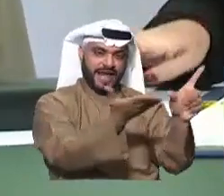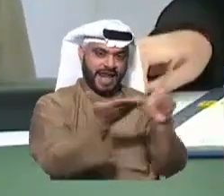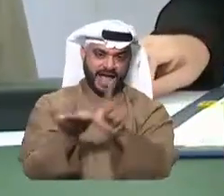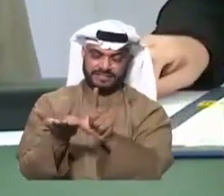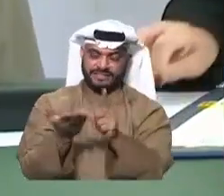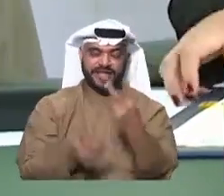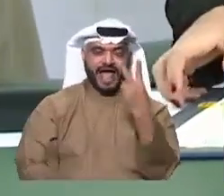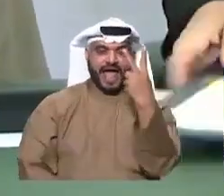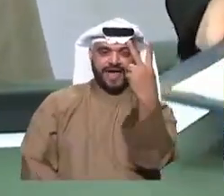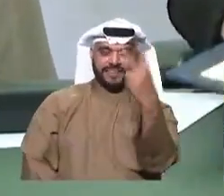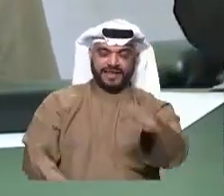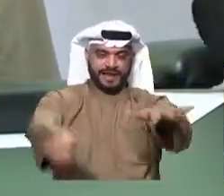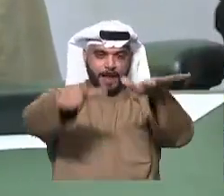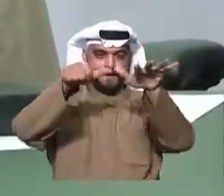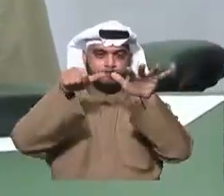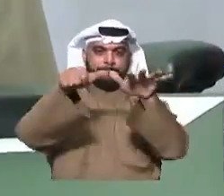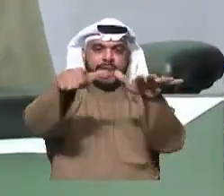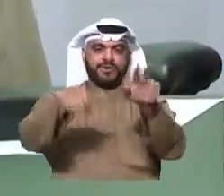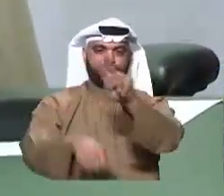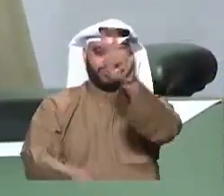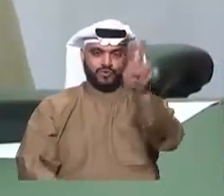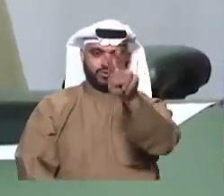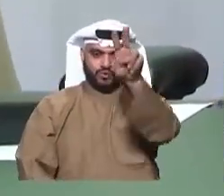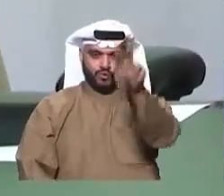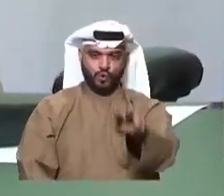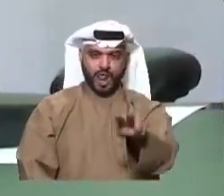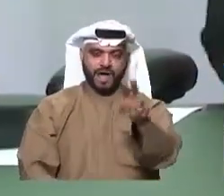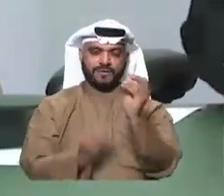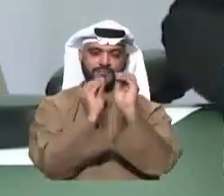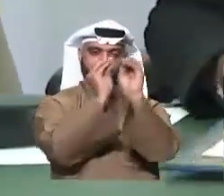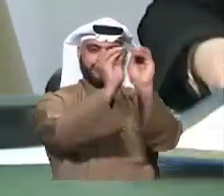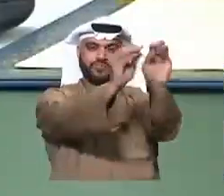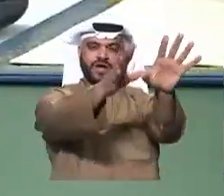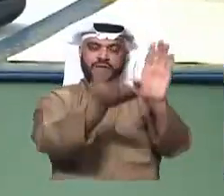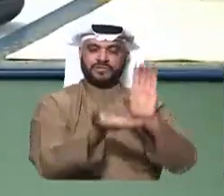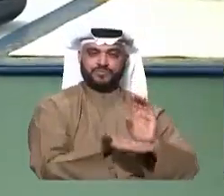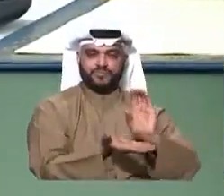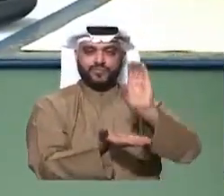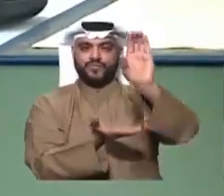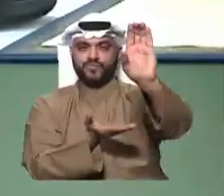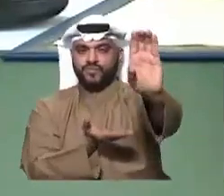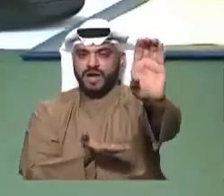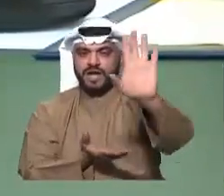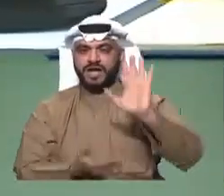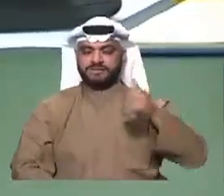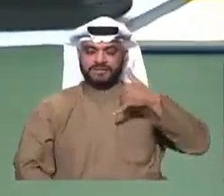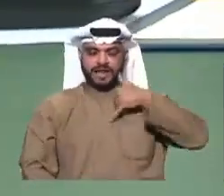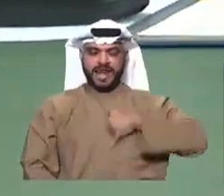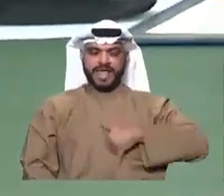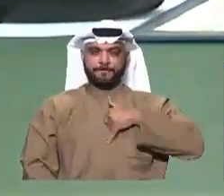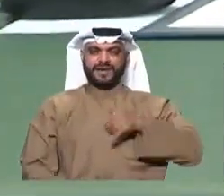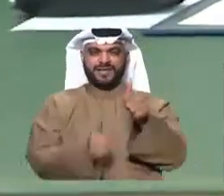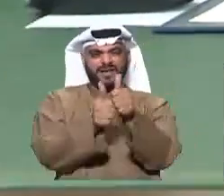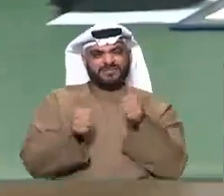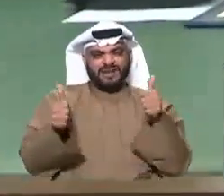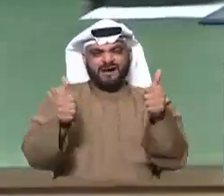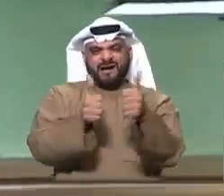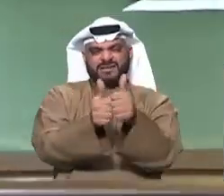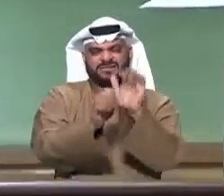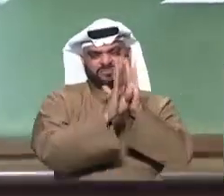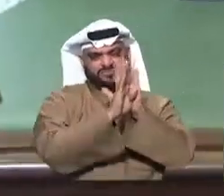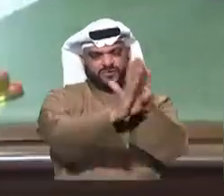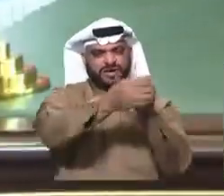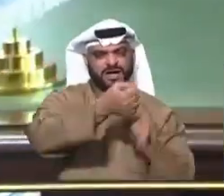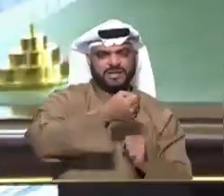يقدم الصندوق بمقتضاها منحة بمبلغ 2 مليون دولار أمريكي للإسهام في تمويل مشروع دعم